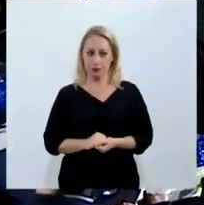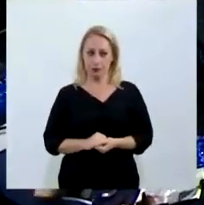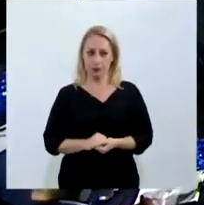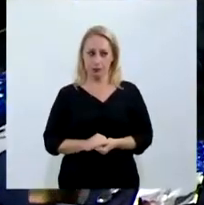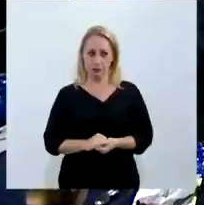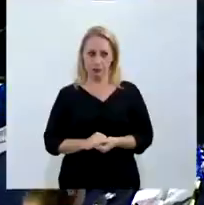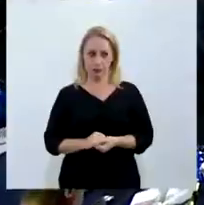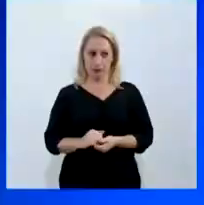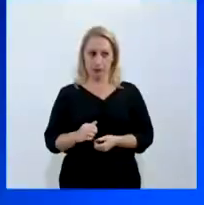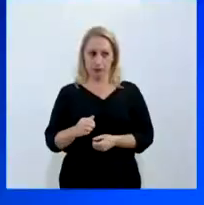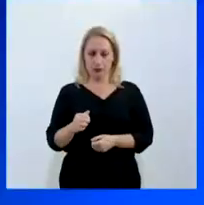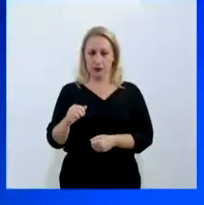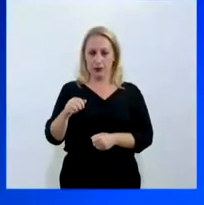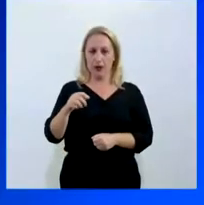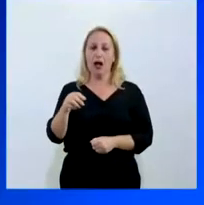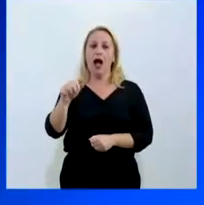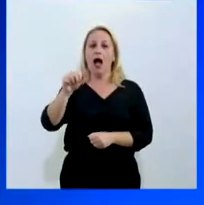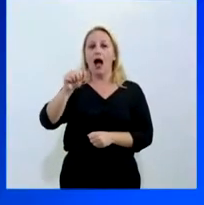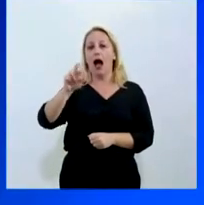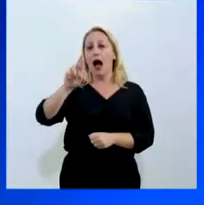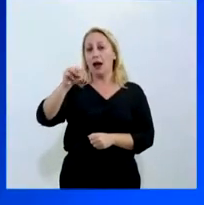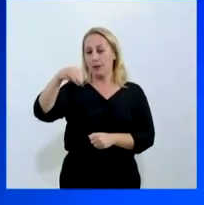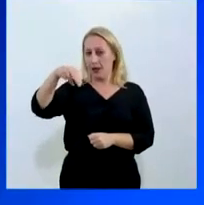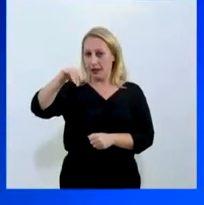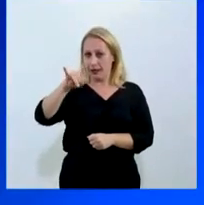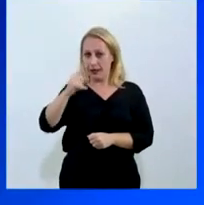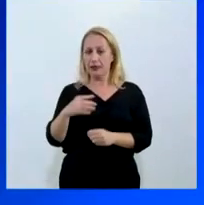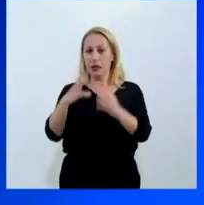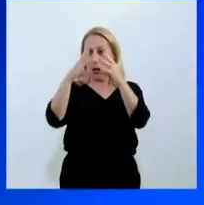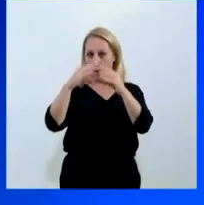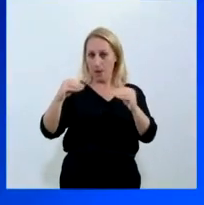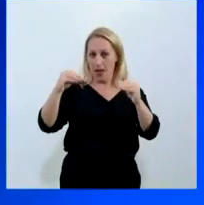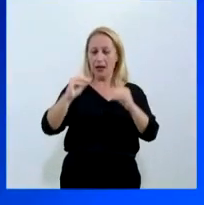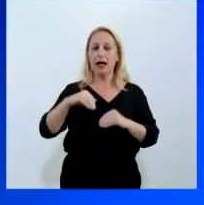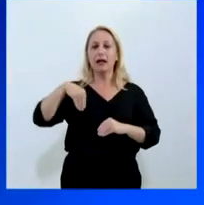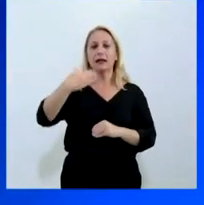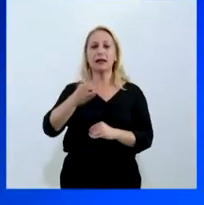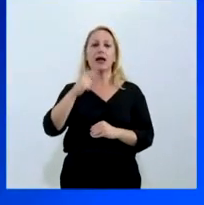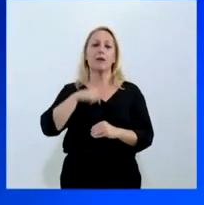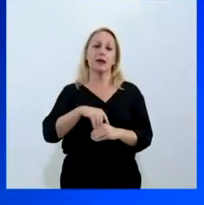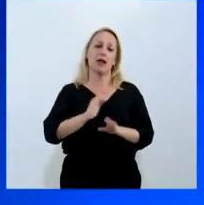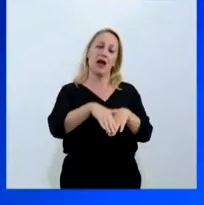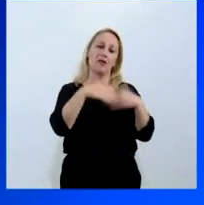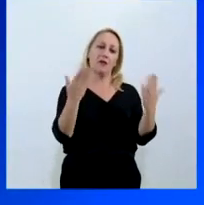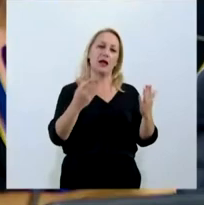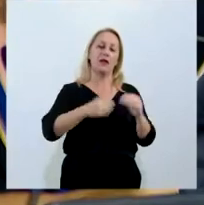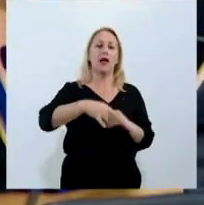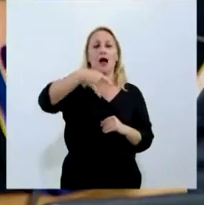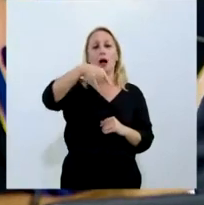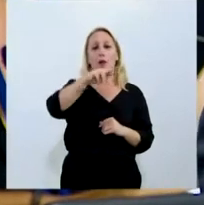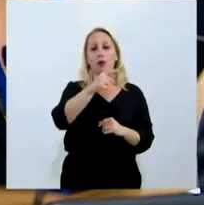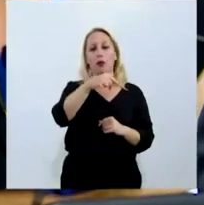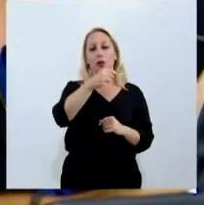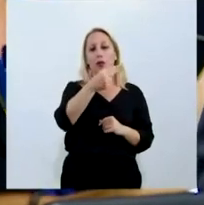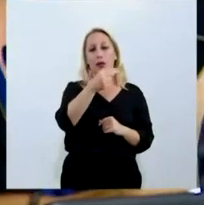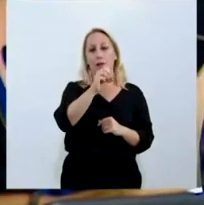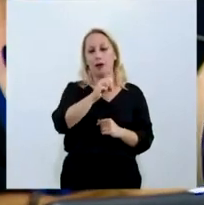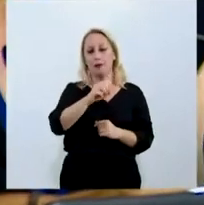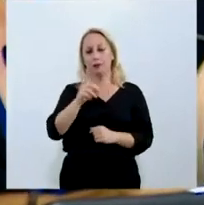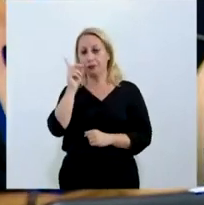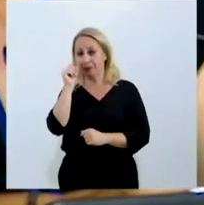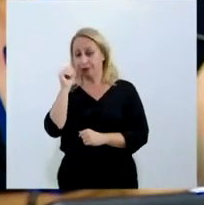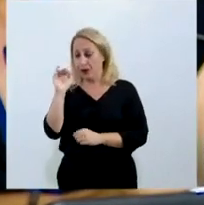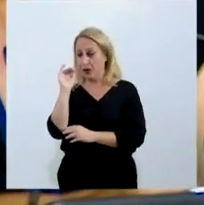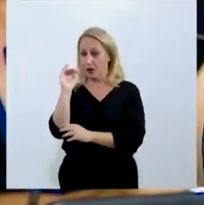Ο Νίκος Αρμένης από την τηλεόραση του Μέγκα και ακολουθεί ο Γρηγόρης Τζιοβάρας από το πρώτο θέμα. Κύριε Πρόεδρε, μετά τις